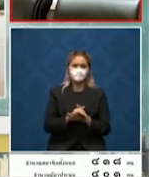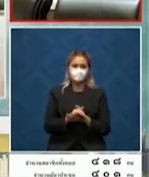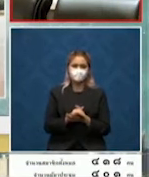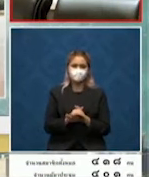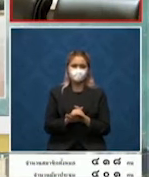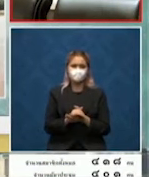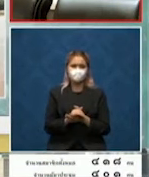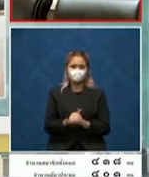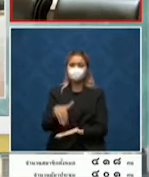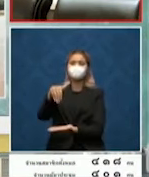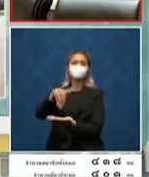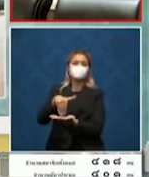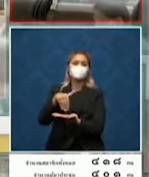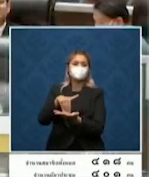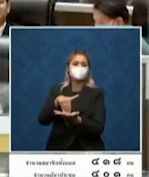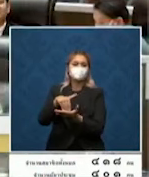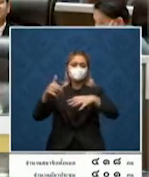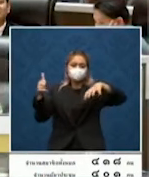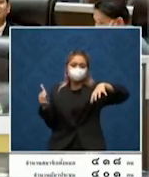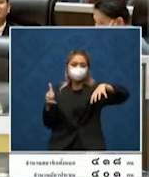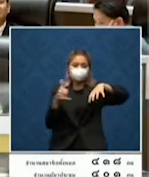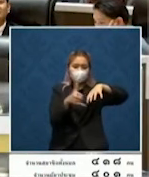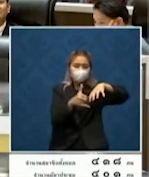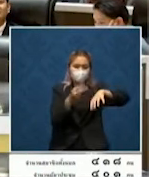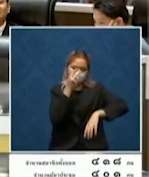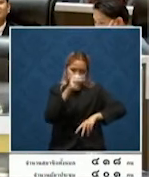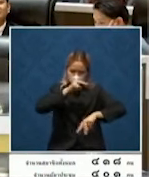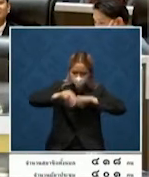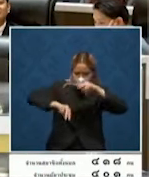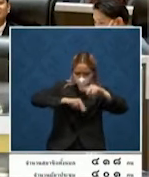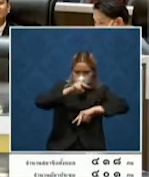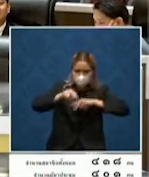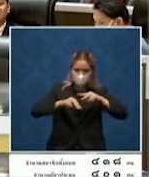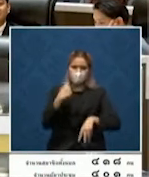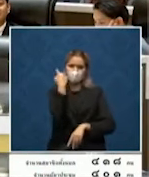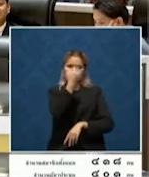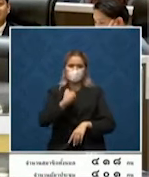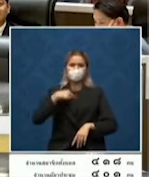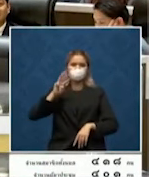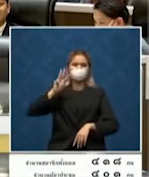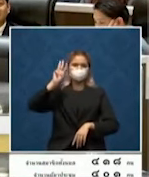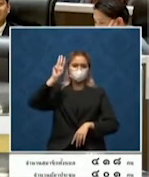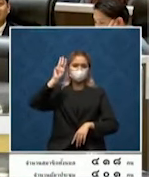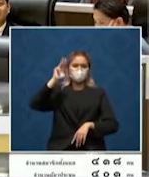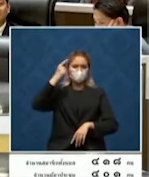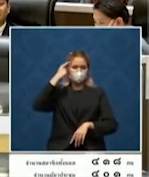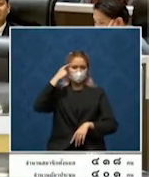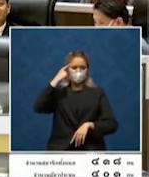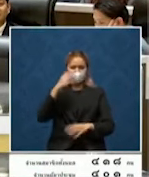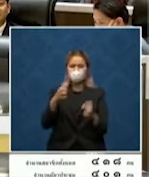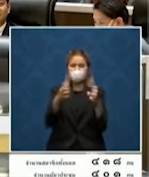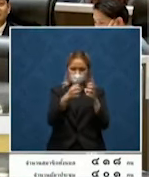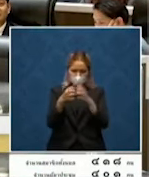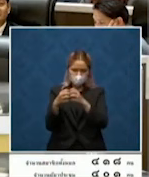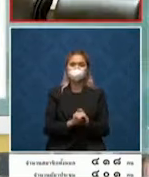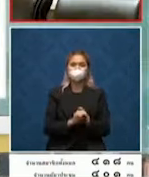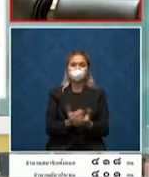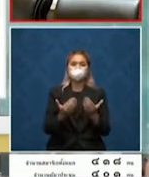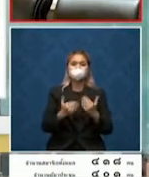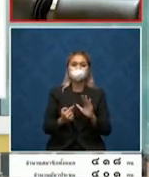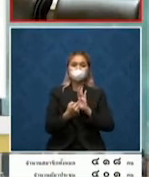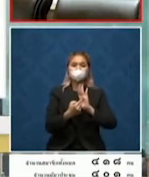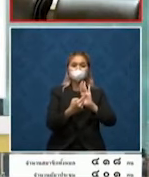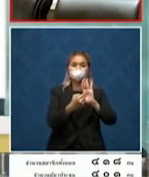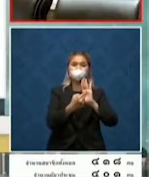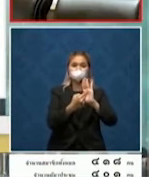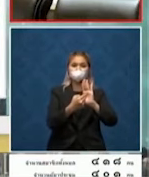อภิปรายมาพูดถึงเรื่องกฎหมายมาตรา 112หรือเรื่องของการนิรโทษแฝงเรื่องนี้ไปเหน็บแนมหรือไปด่าพลเอกประยุทธ์